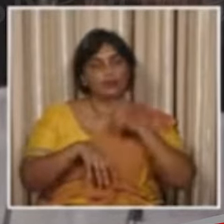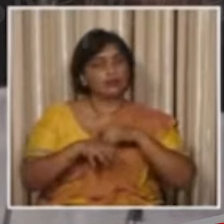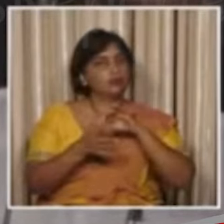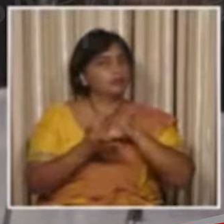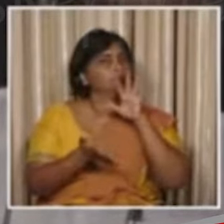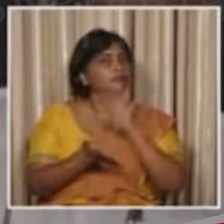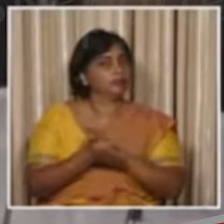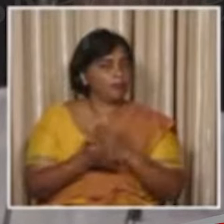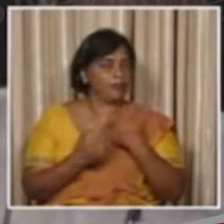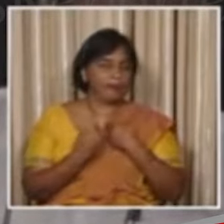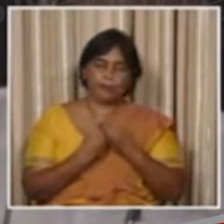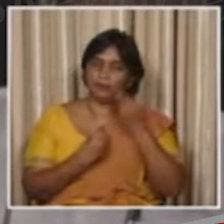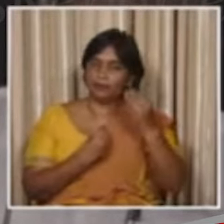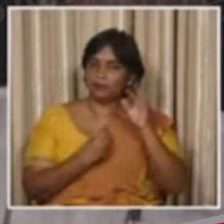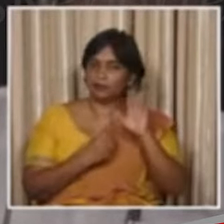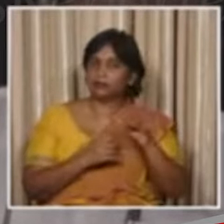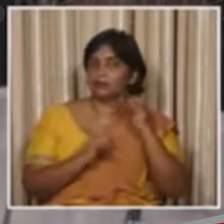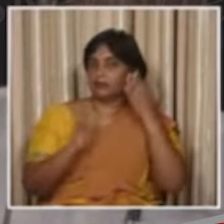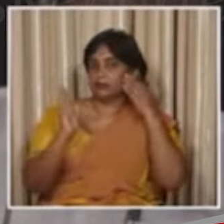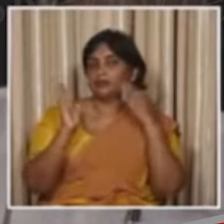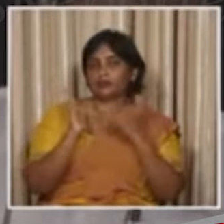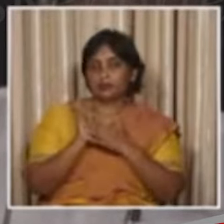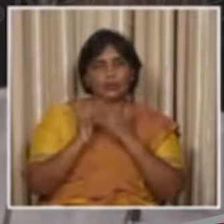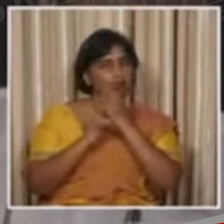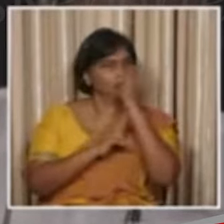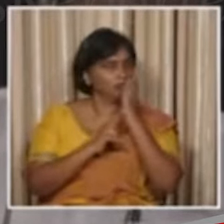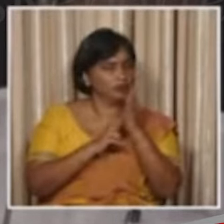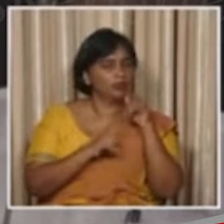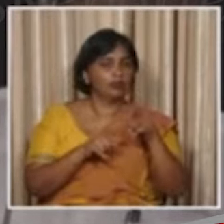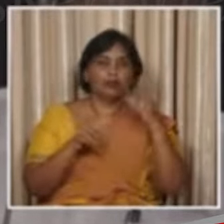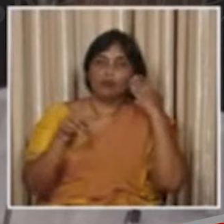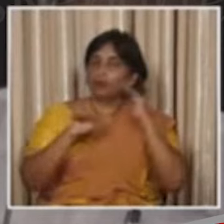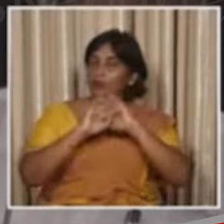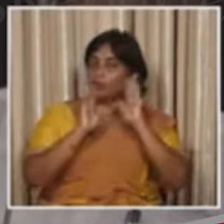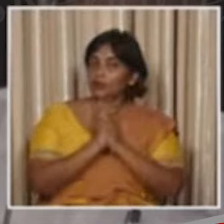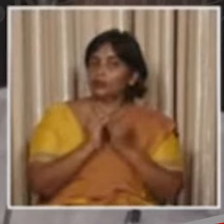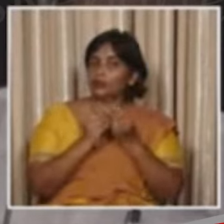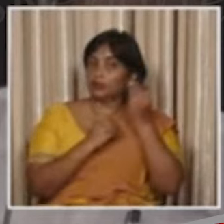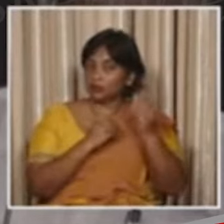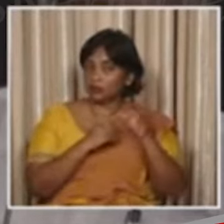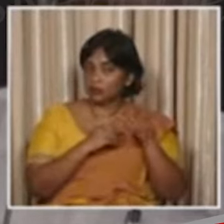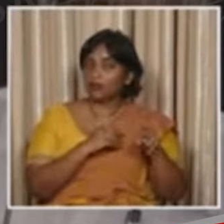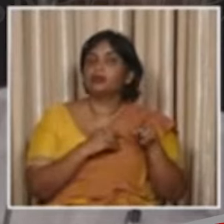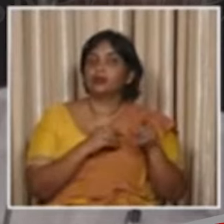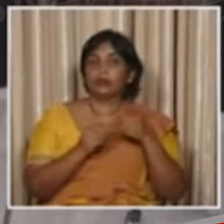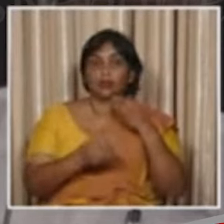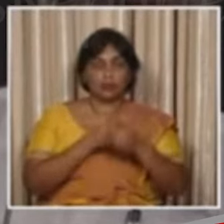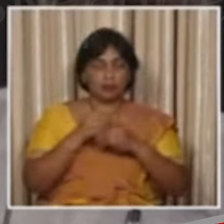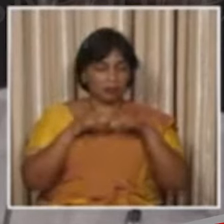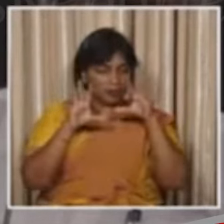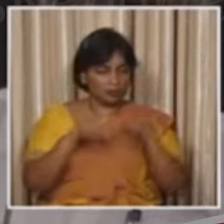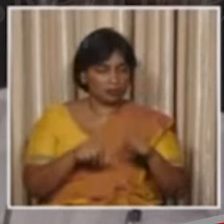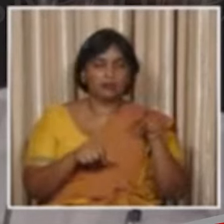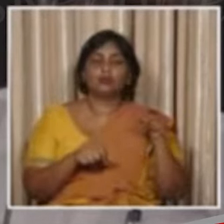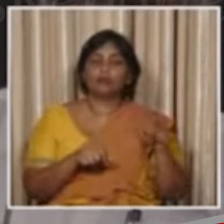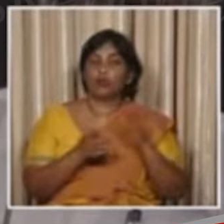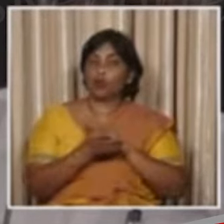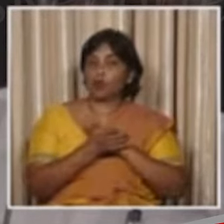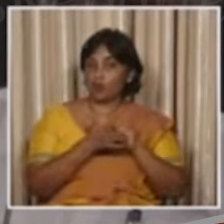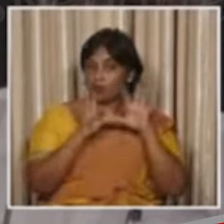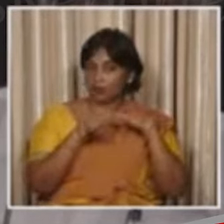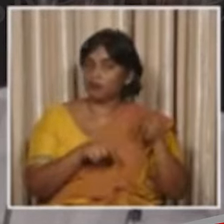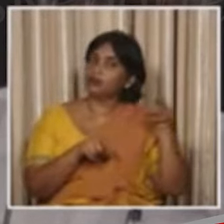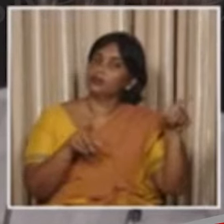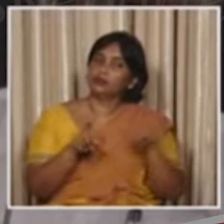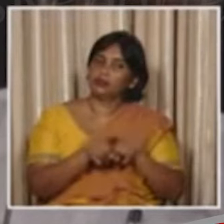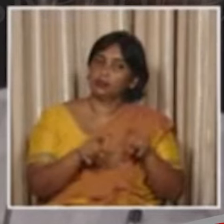සලකා අපි ලබා දීලා තියෙනවා යම් ක්ෂේත්‍ර කීපයකට. ඒ ක්ෂේත්‍ර ලබා දීලා තියෙන්නේ කර්මාන්ත ශාලා මේ හෝටල් වලට, ඒ